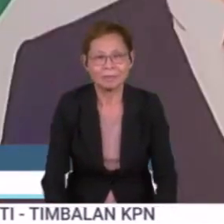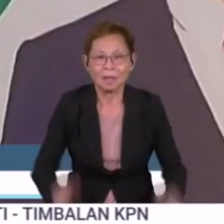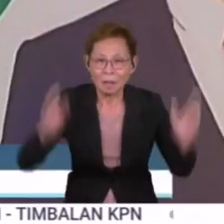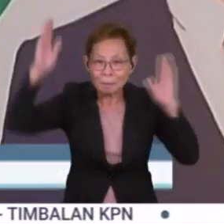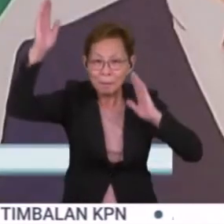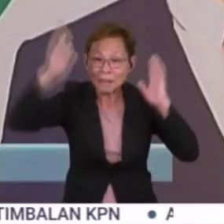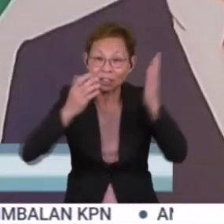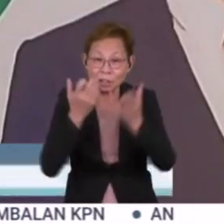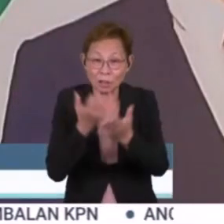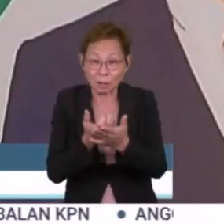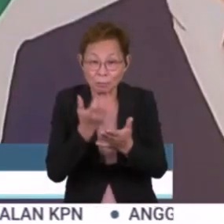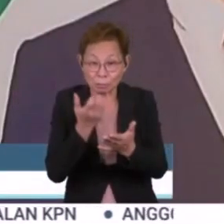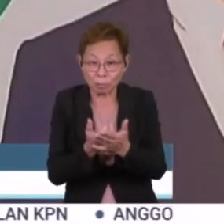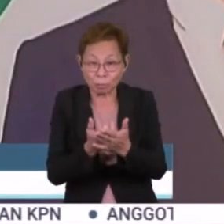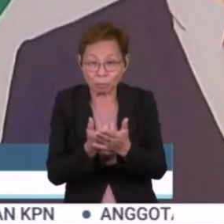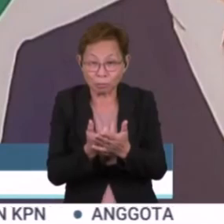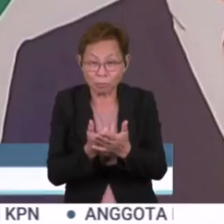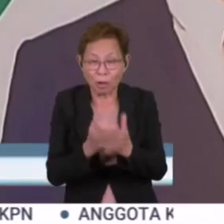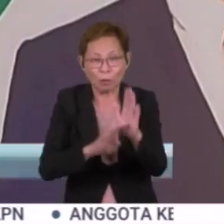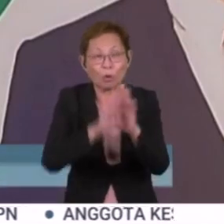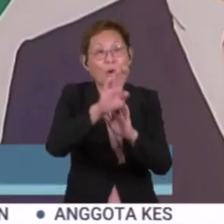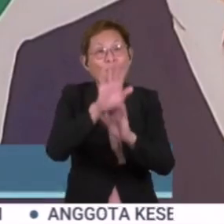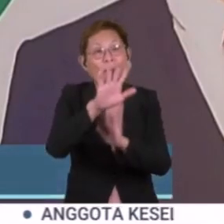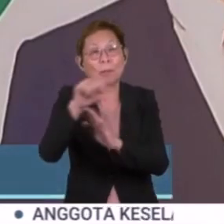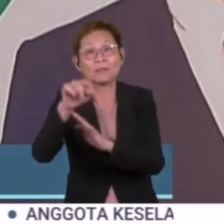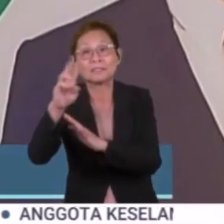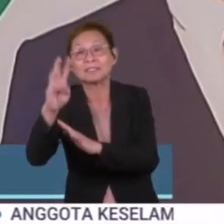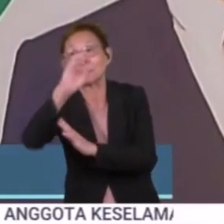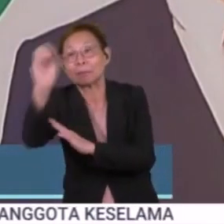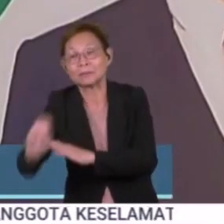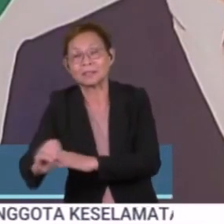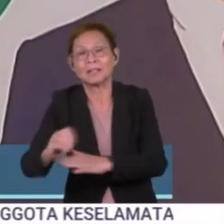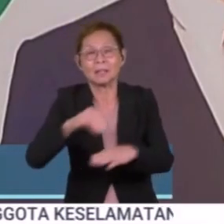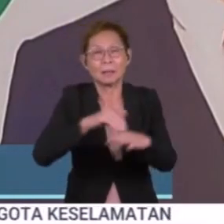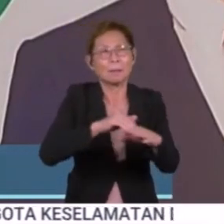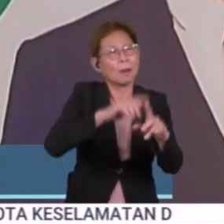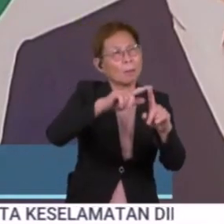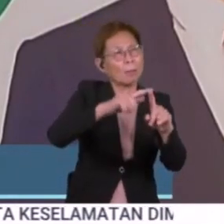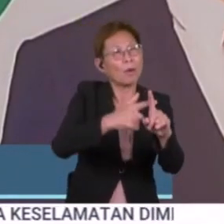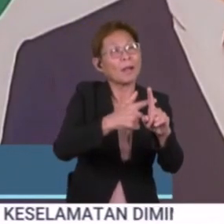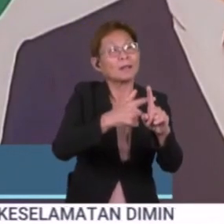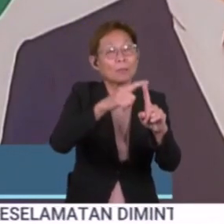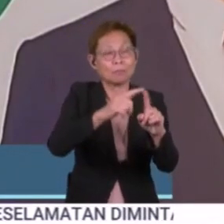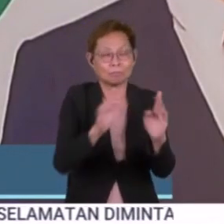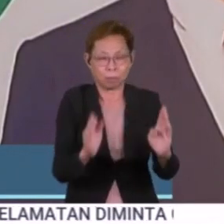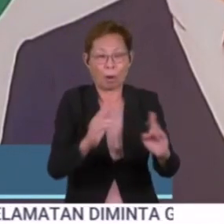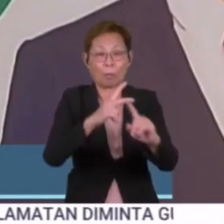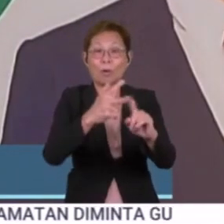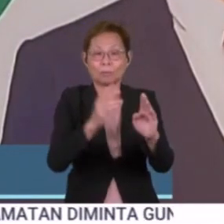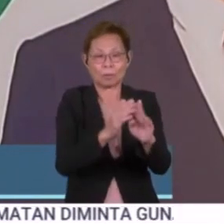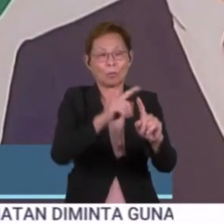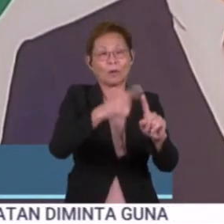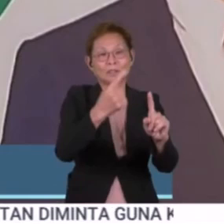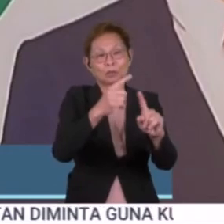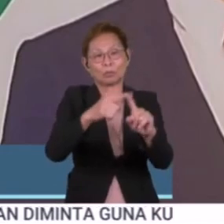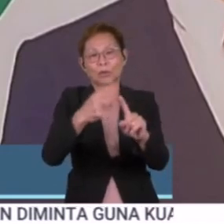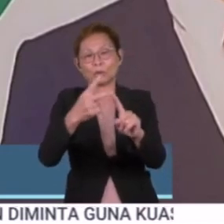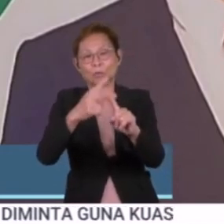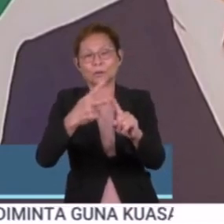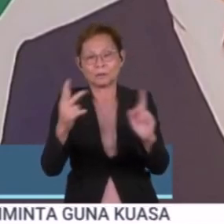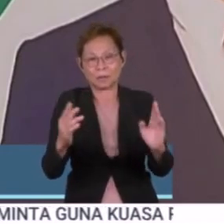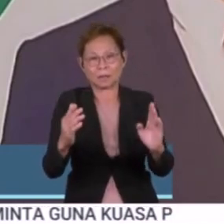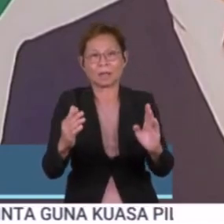Malaysia's economy grew at 5.6% in the first quarter of 2023, or Q1